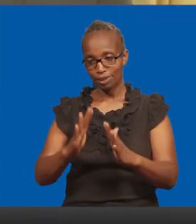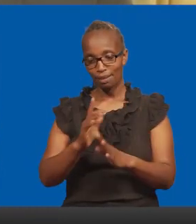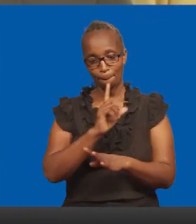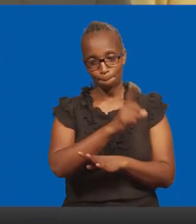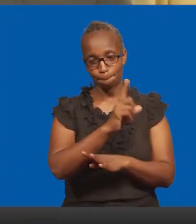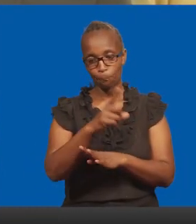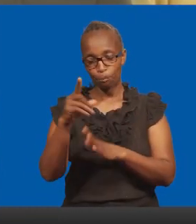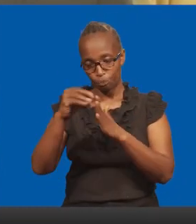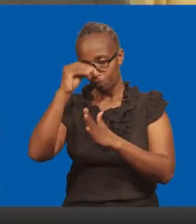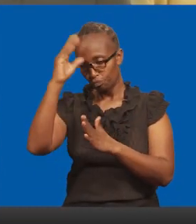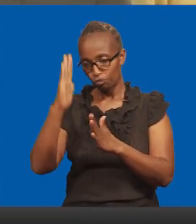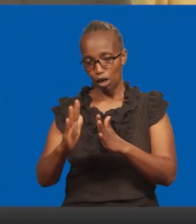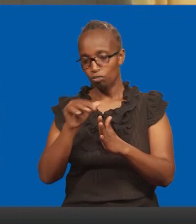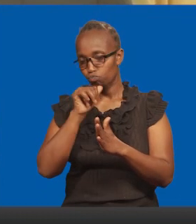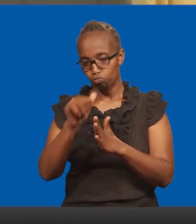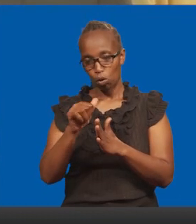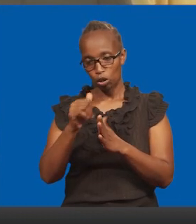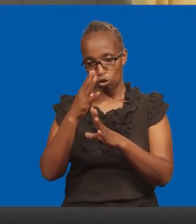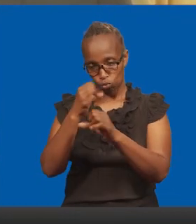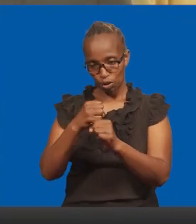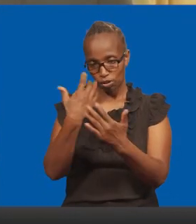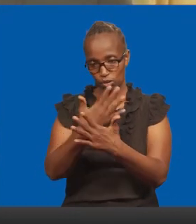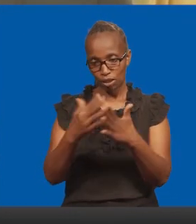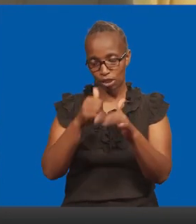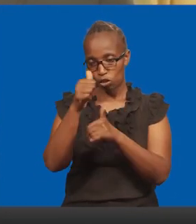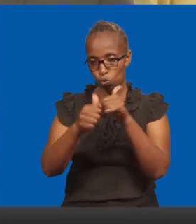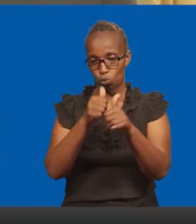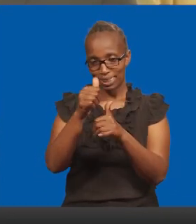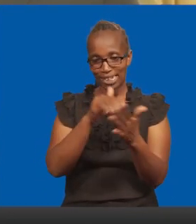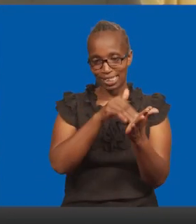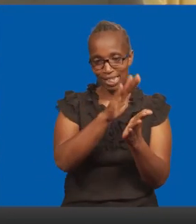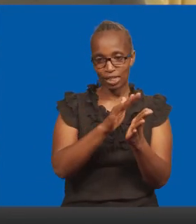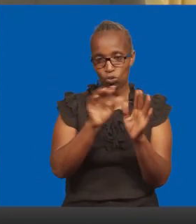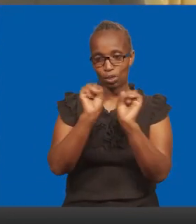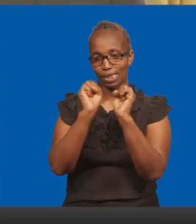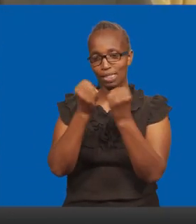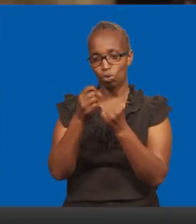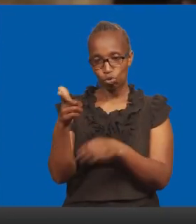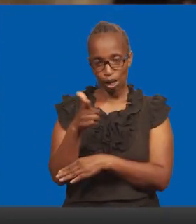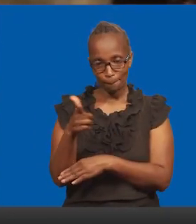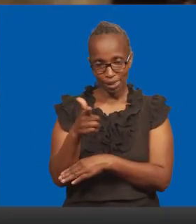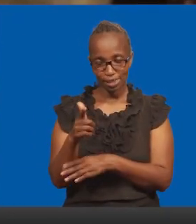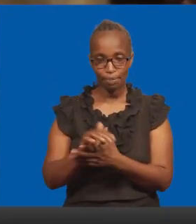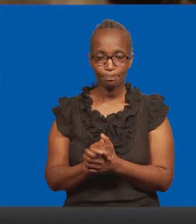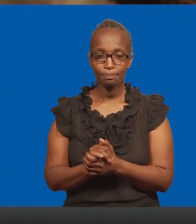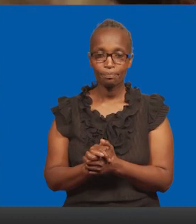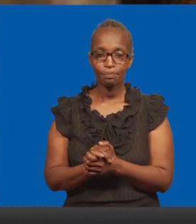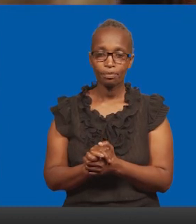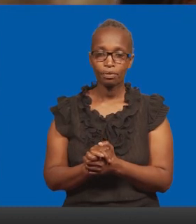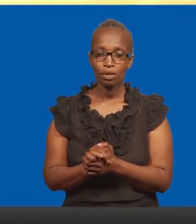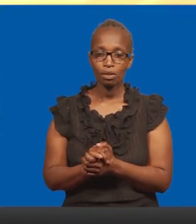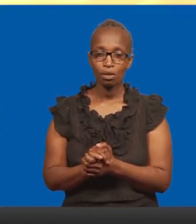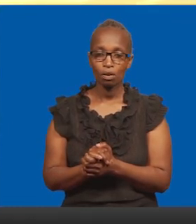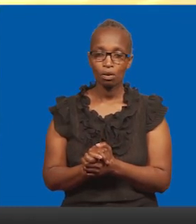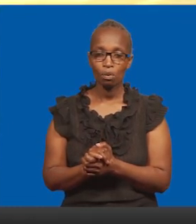ya Equity, Daniel Gashua, akiwatahadharisha wanafunzi dhidi ya kuyamini yale huwa yanatundikwa katika mtandao ya